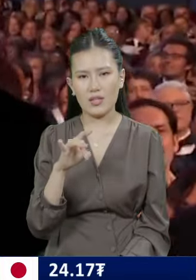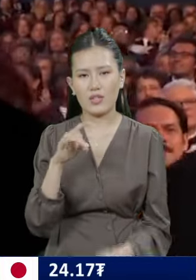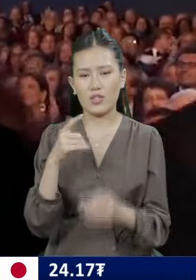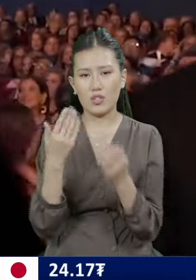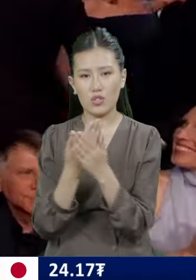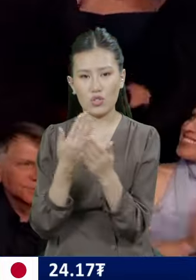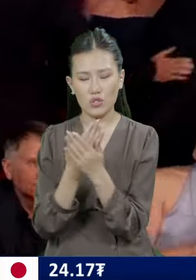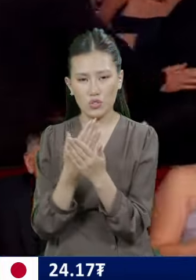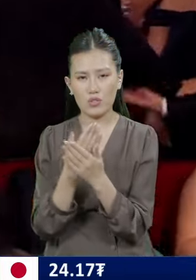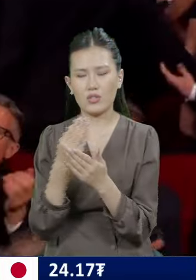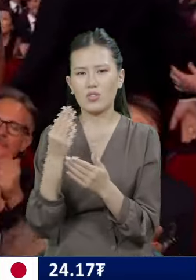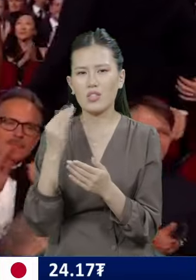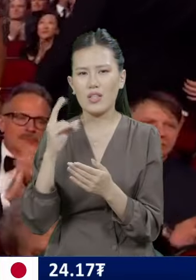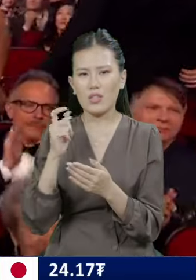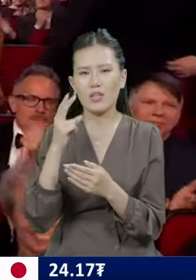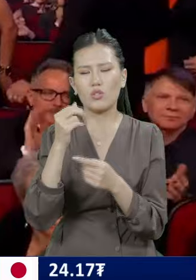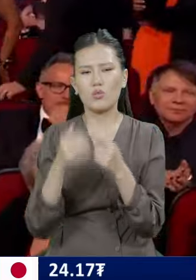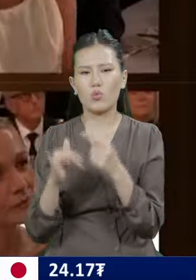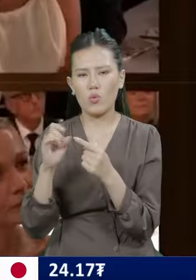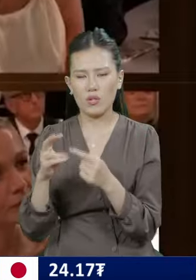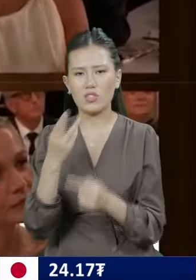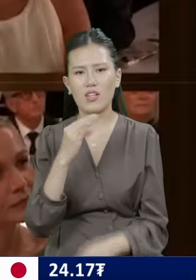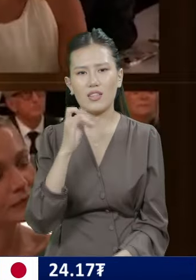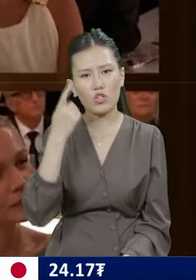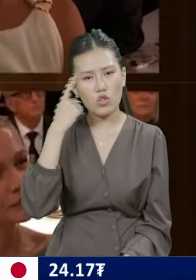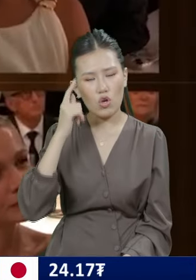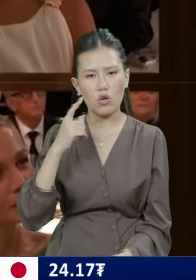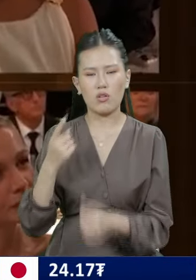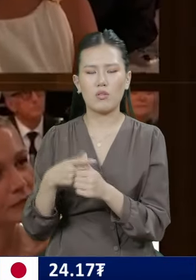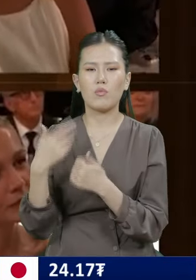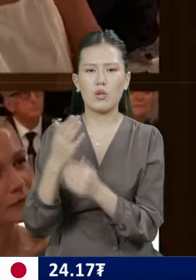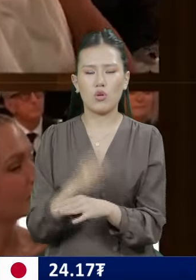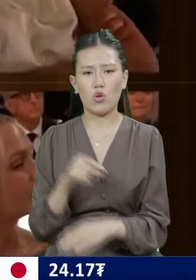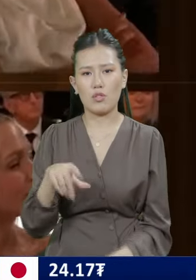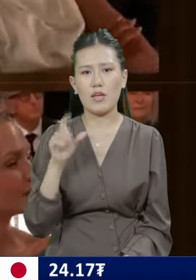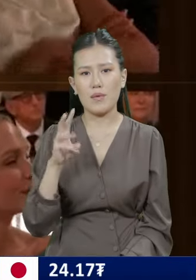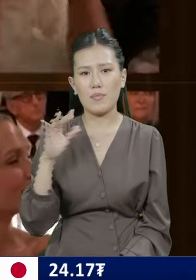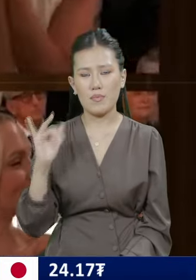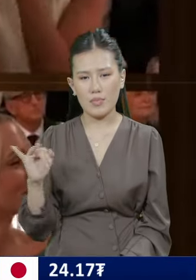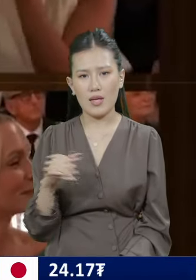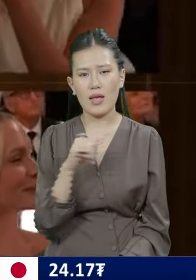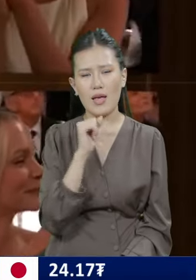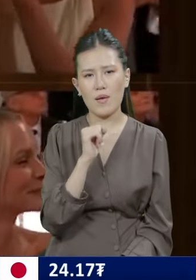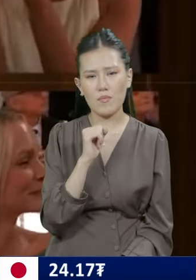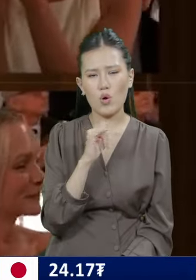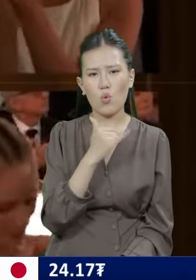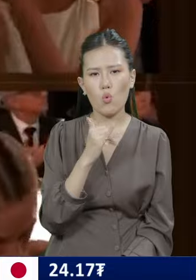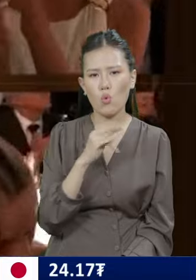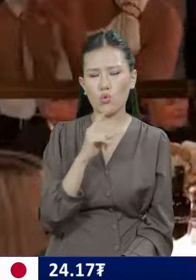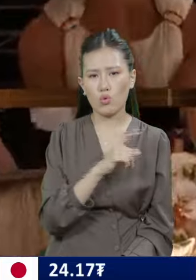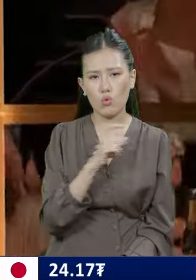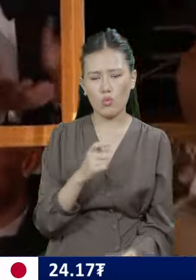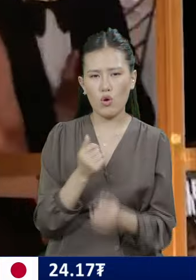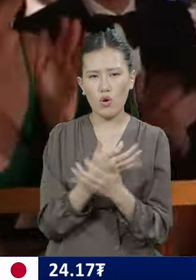цуврал болон шилдэг зохиолын шагналыг хүртжээ. Энэ жилийн Эмми наадамд хамгийн олон уугуул америкчууд нэр дэвсэн нь мөн түүхэн үйл